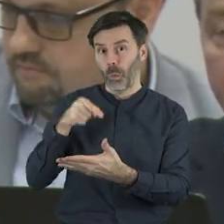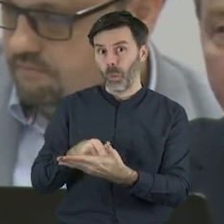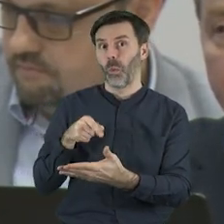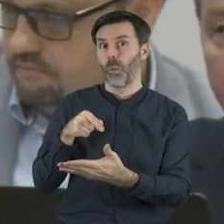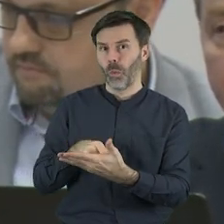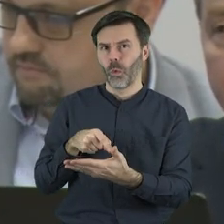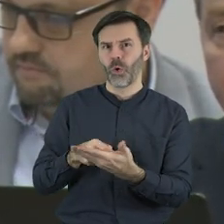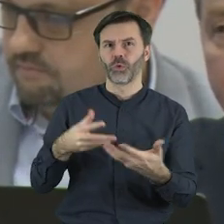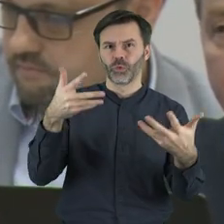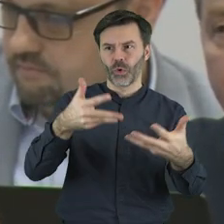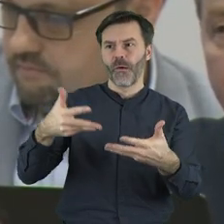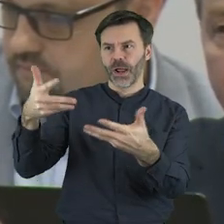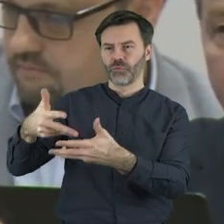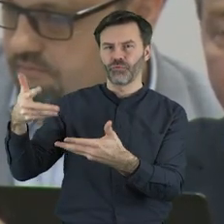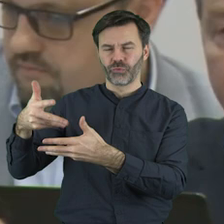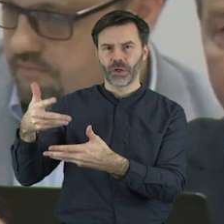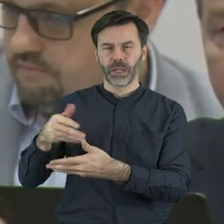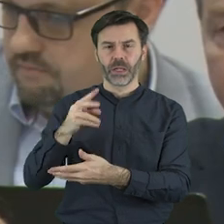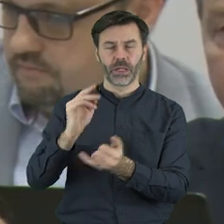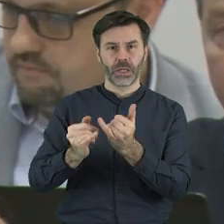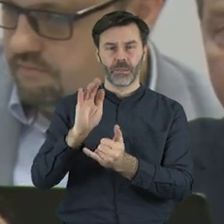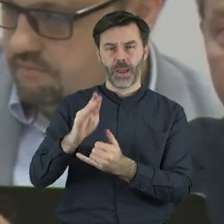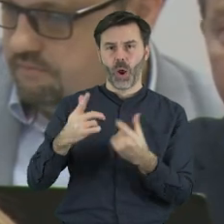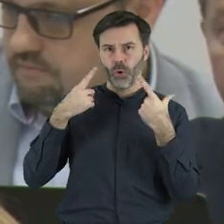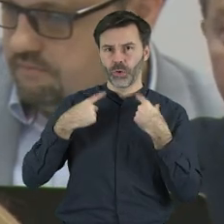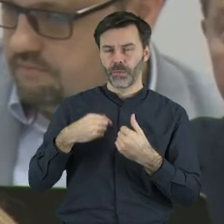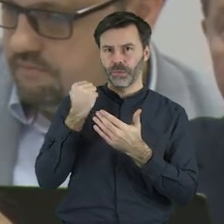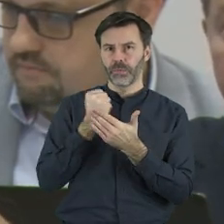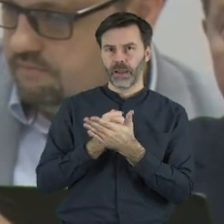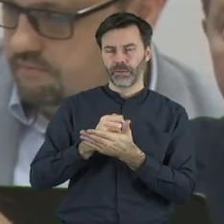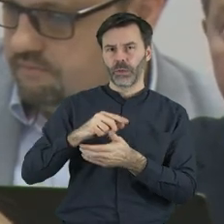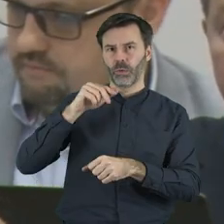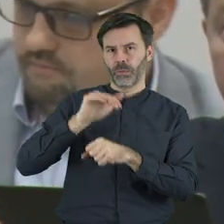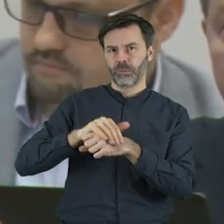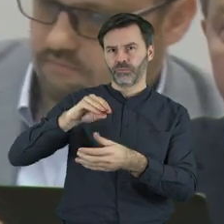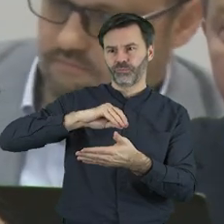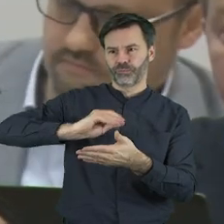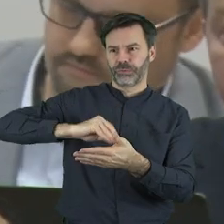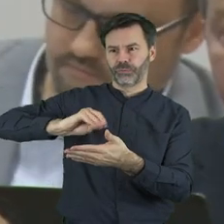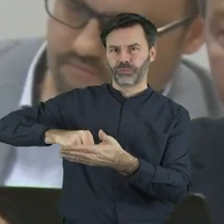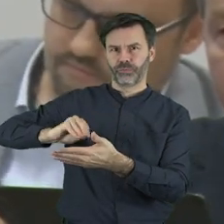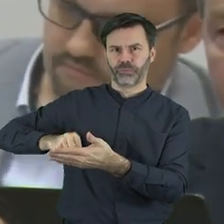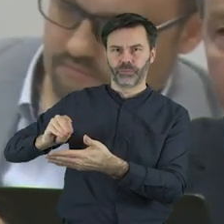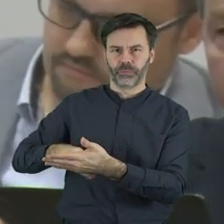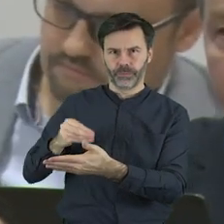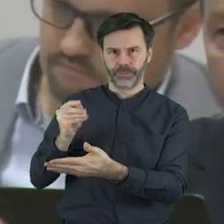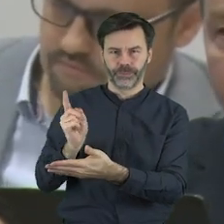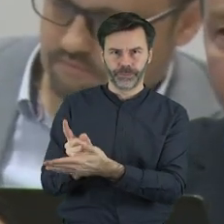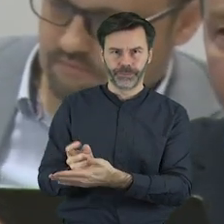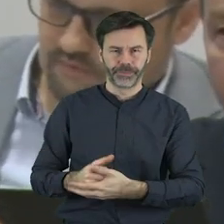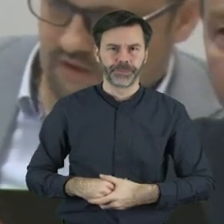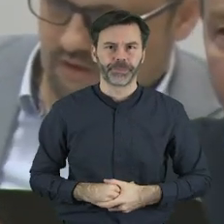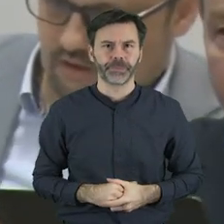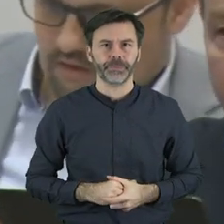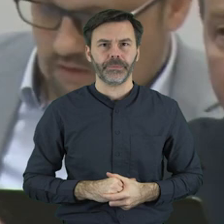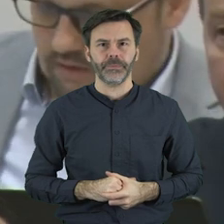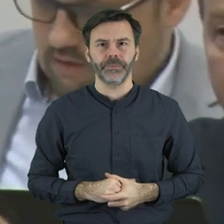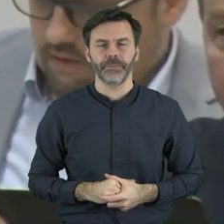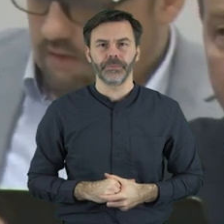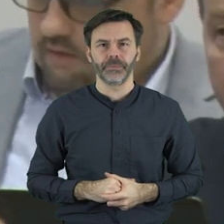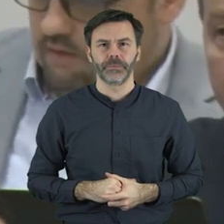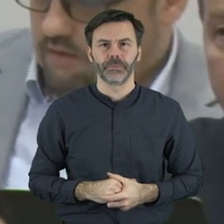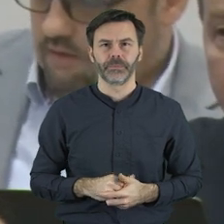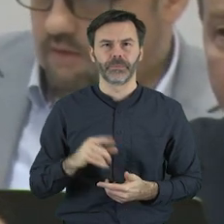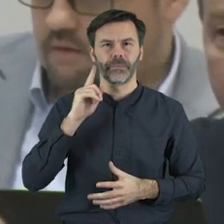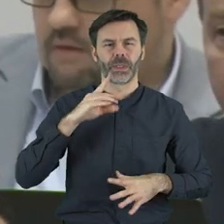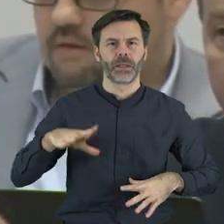prawną. Jeśli chodzi o te wszystkie pytania, które tutaj pan radny Bugajski zadał, one są w toku